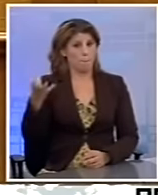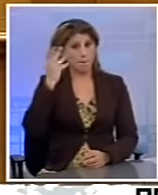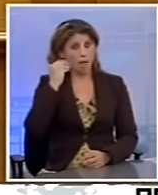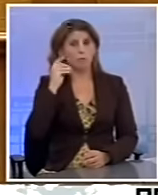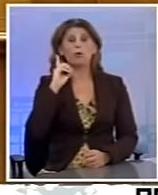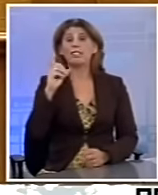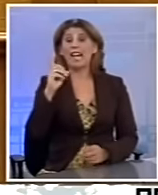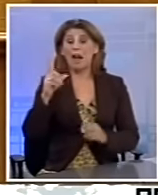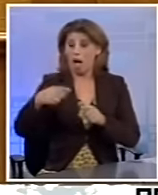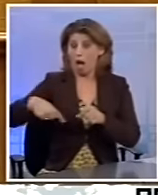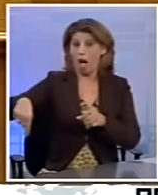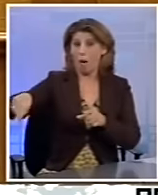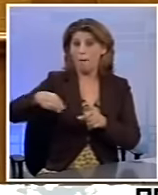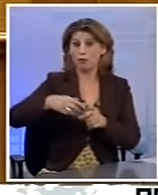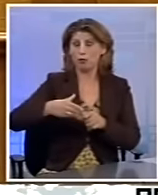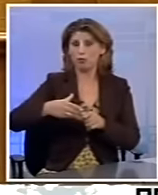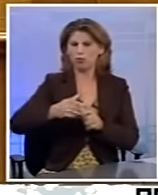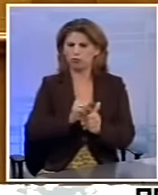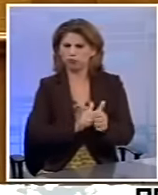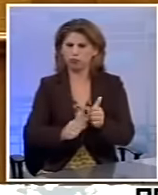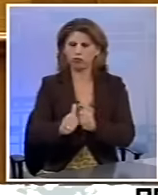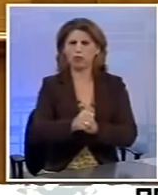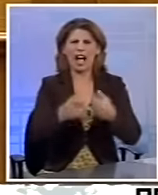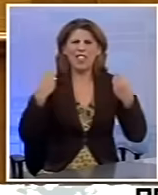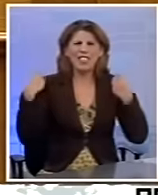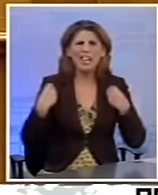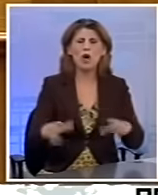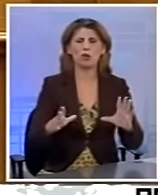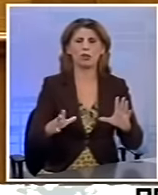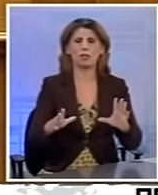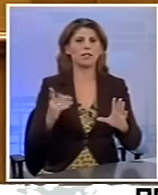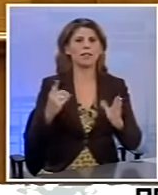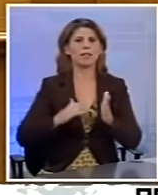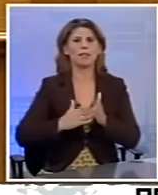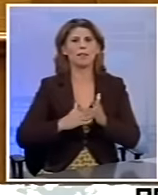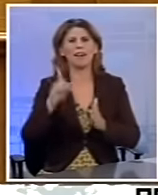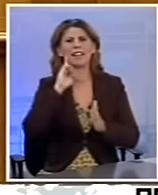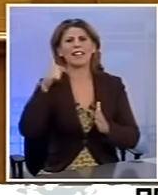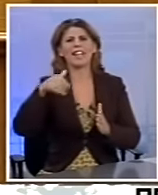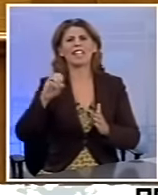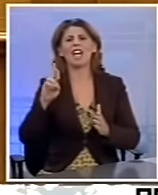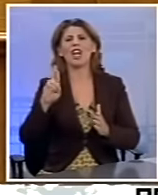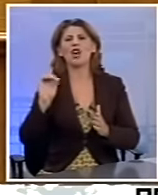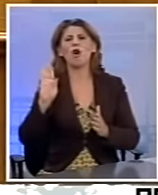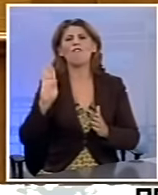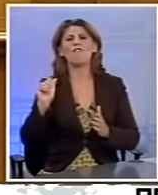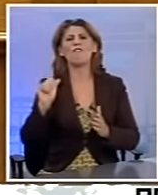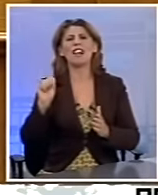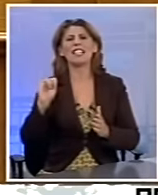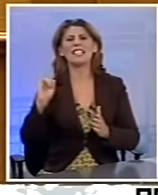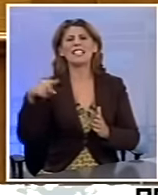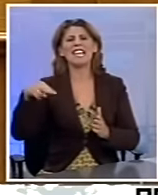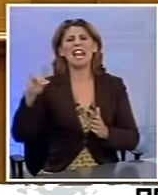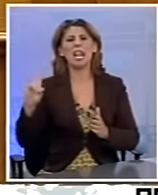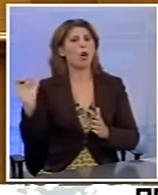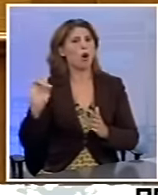ένας από αυτούς που πρωτοστατούσε στις αθλειότητες ήταν υπάλληλος της κυρίας Γεροβασίλη. Όχι υπάλληλος στο σπίτι της,